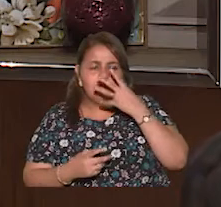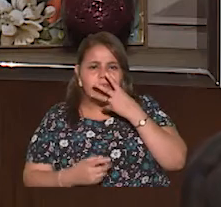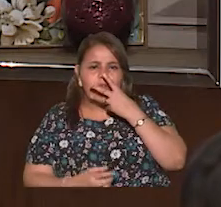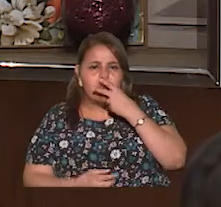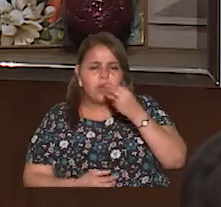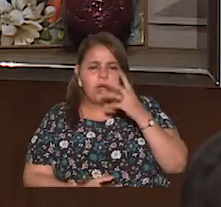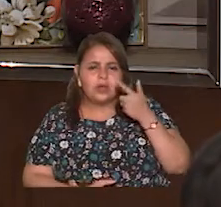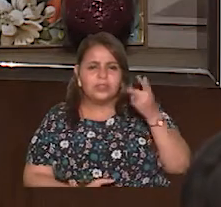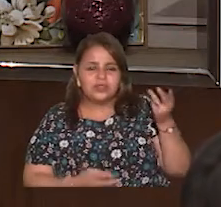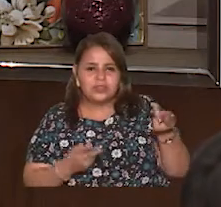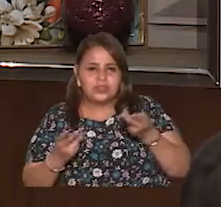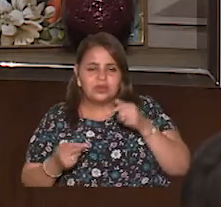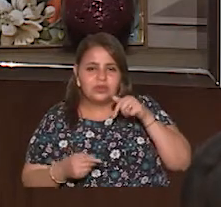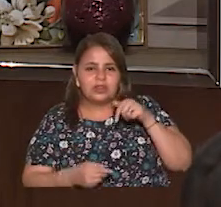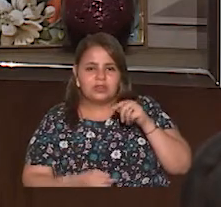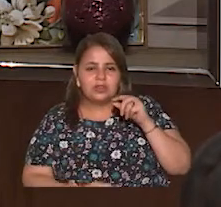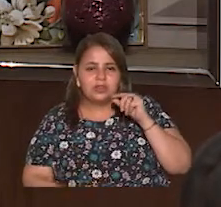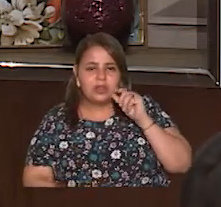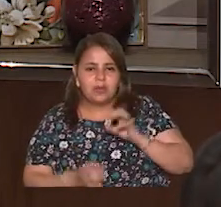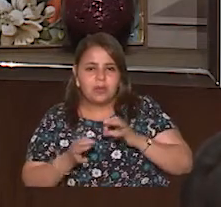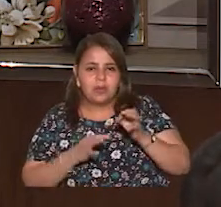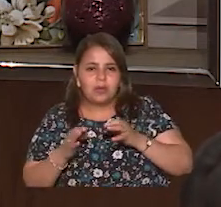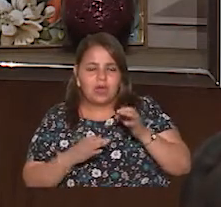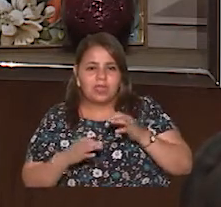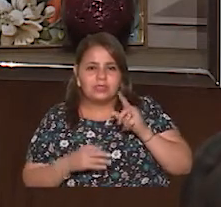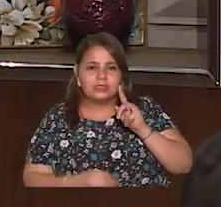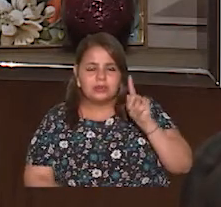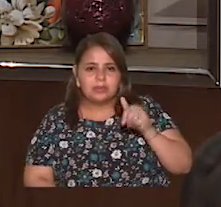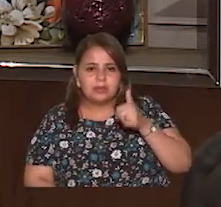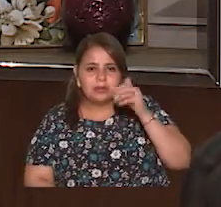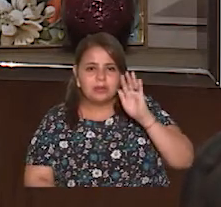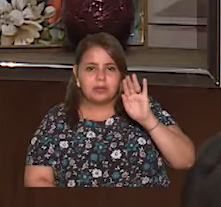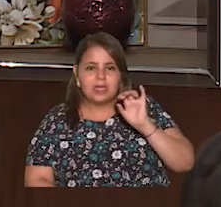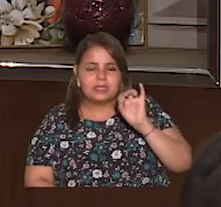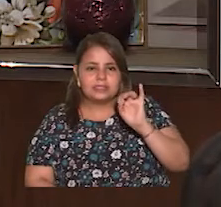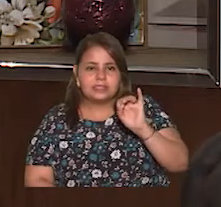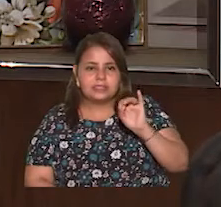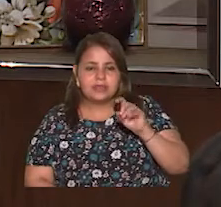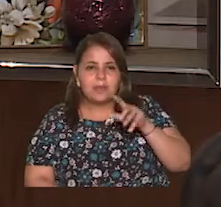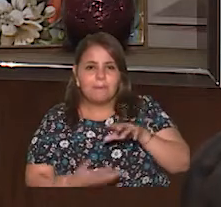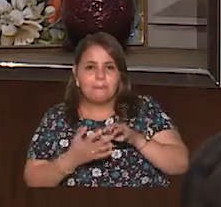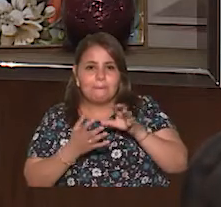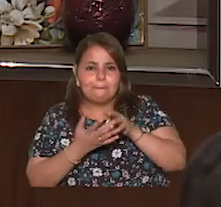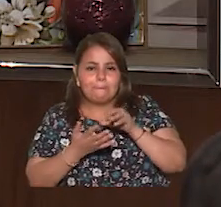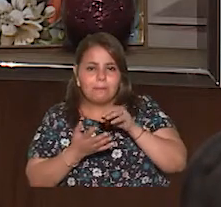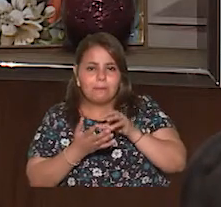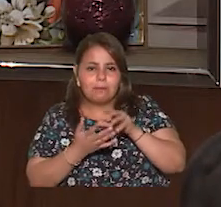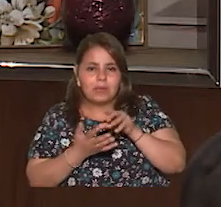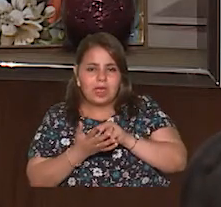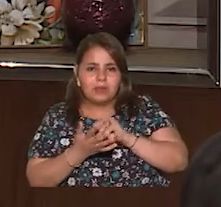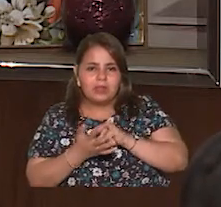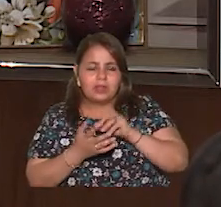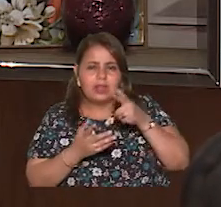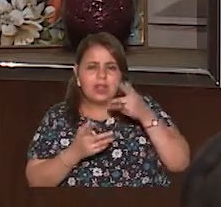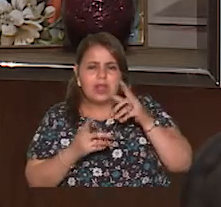بيشرفنا جدا وبيسعدنا يكون معانا النهاردة المهندس باسم عبد الملك، مؤسس مبادرة العالم يحتاج إلى أب